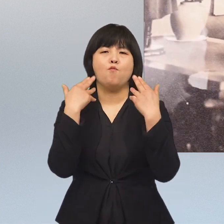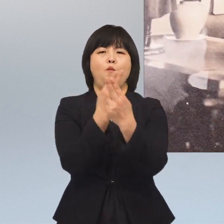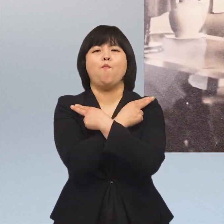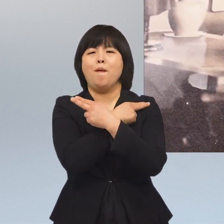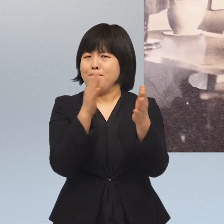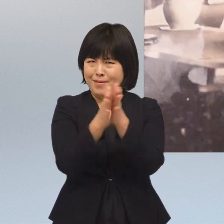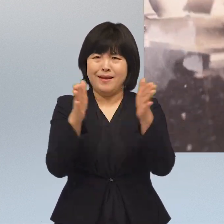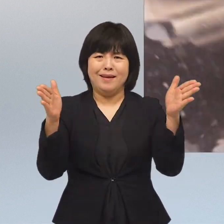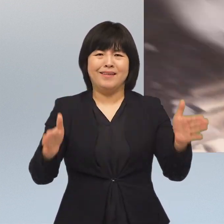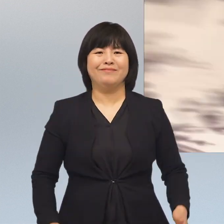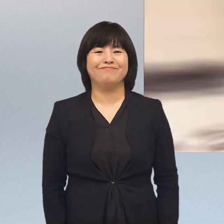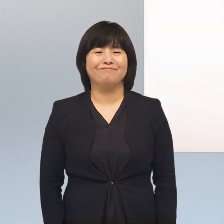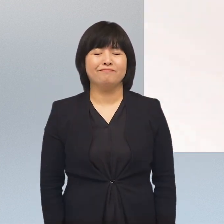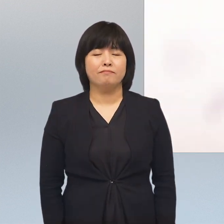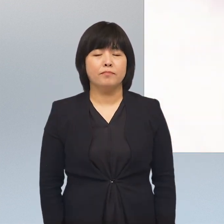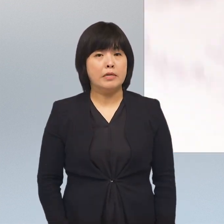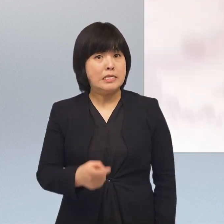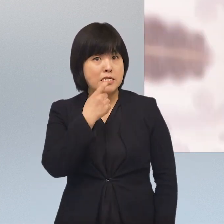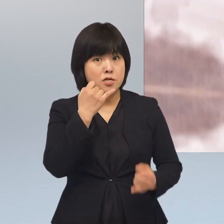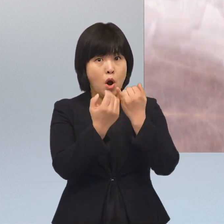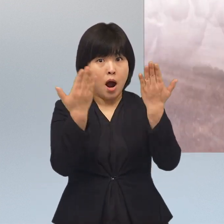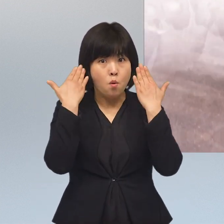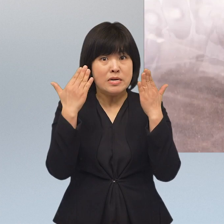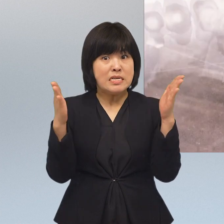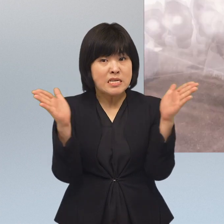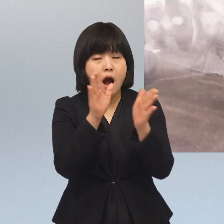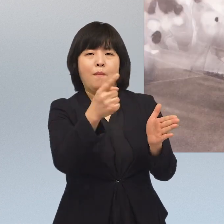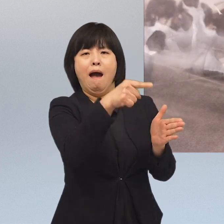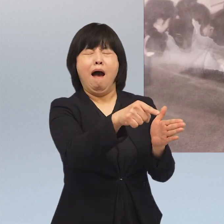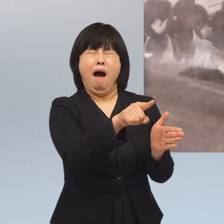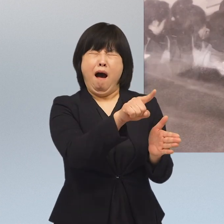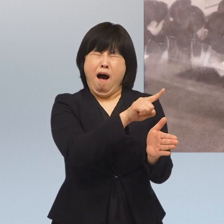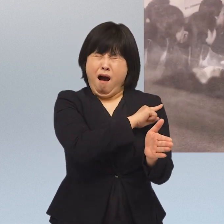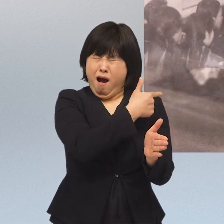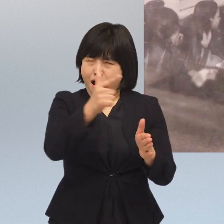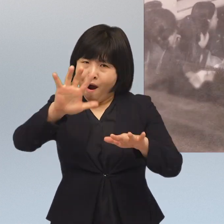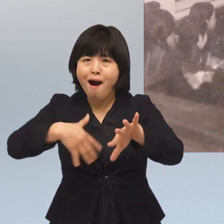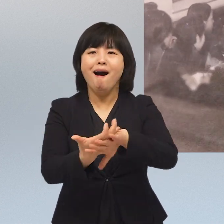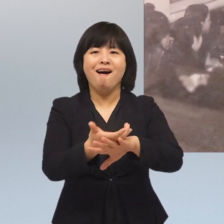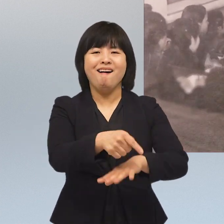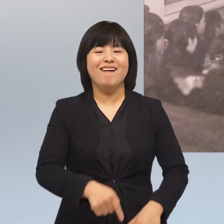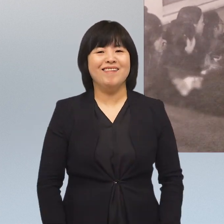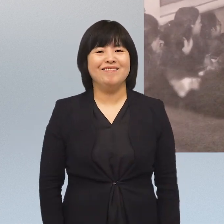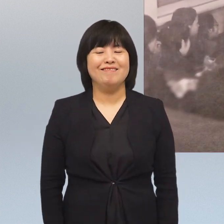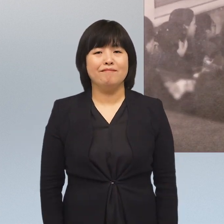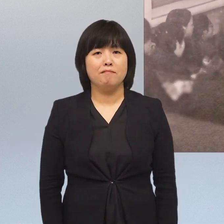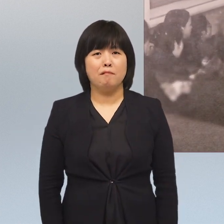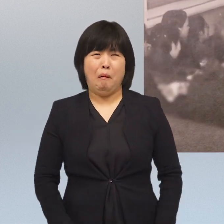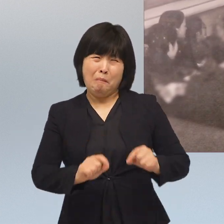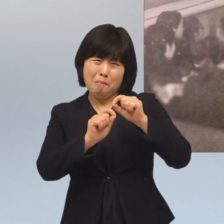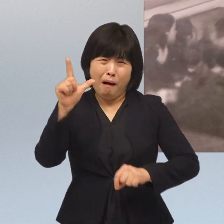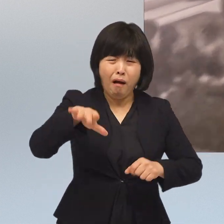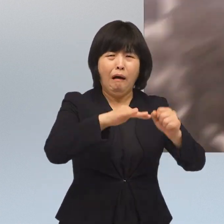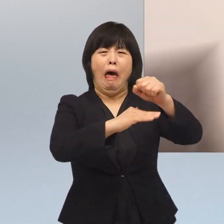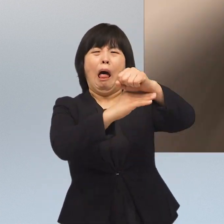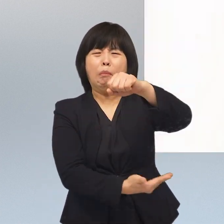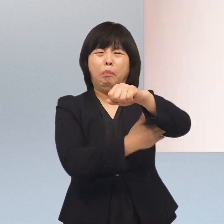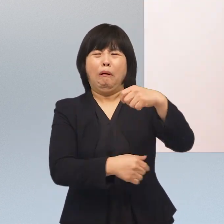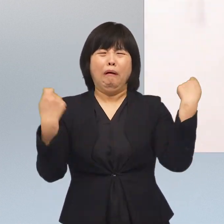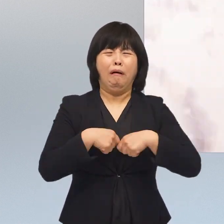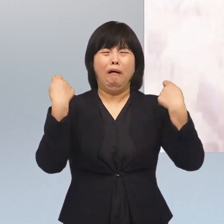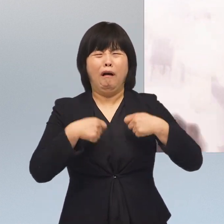교복이 등장했다. 숙명여 학교에서 시작된 것으로 매우 혁신적이었다. 이들은 한복을 주로